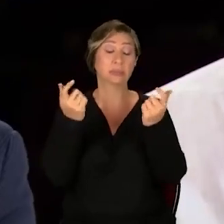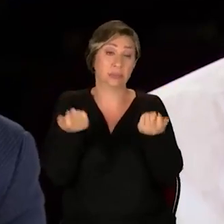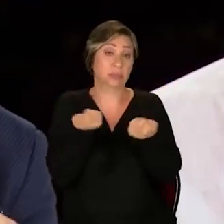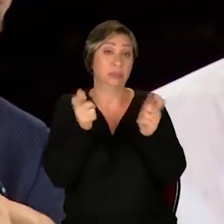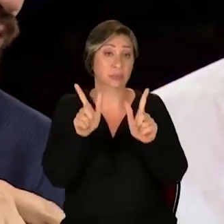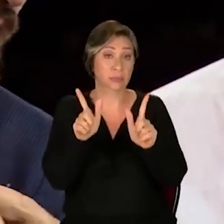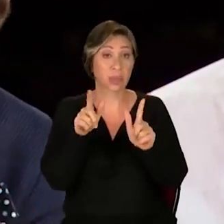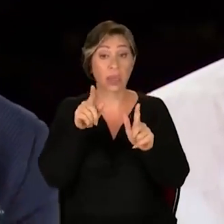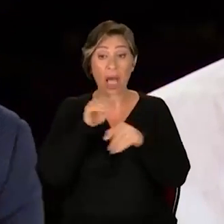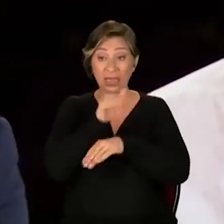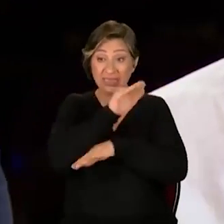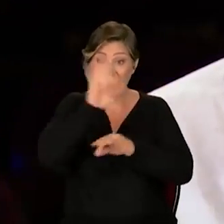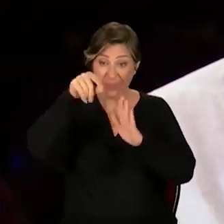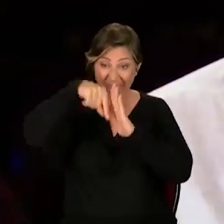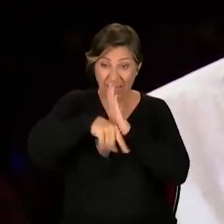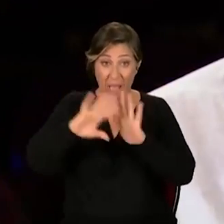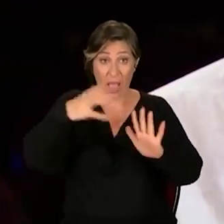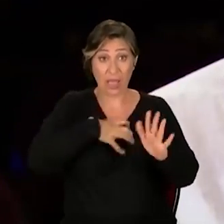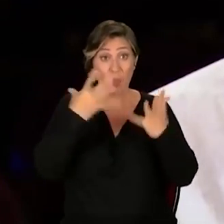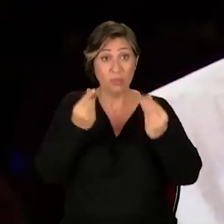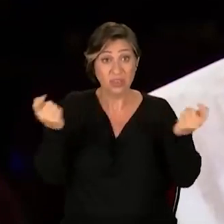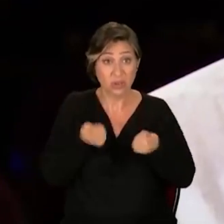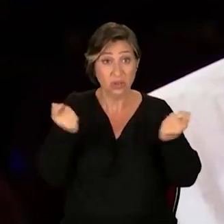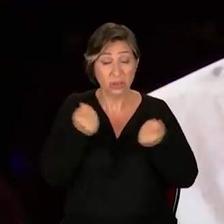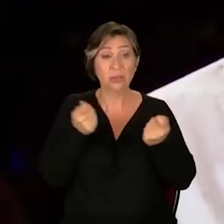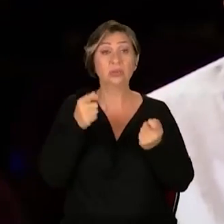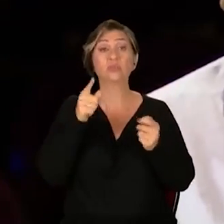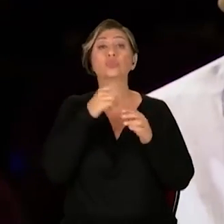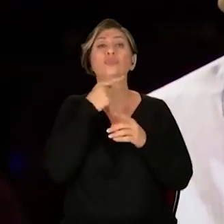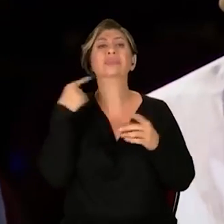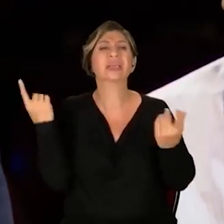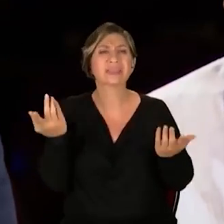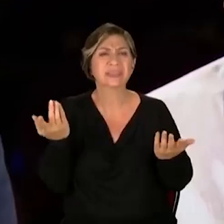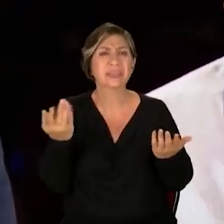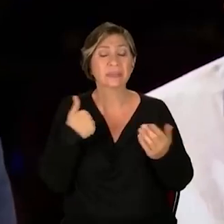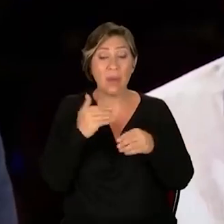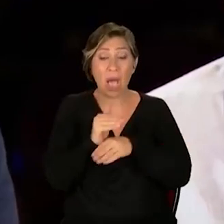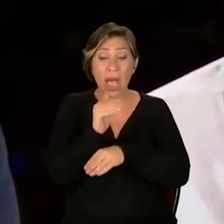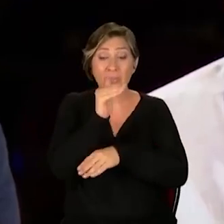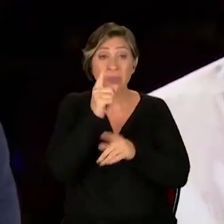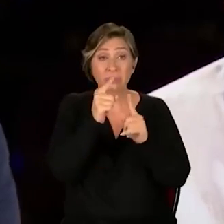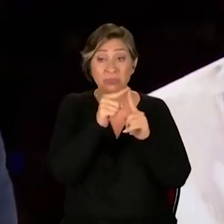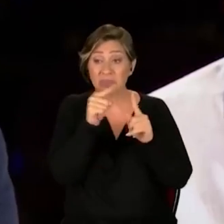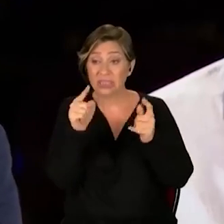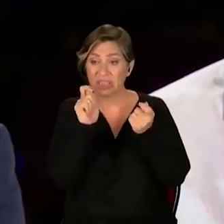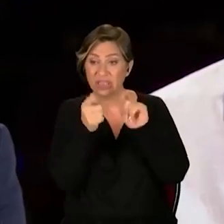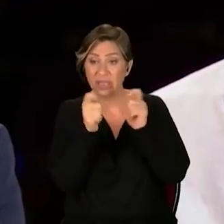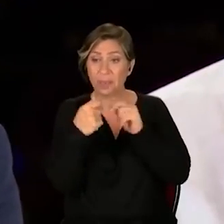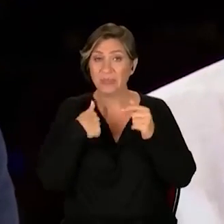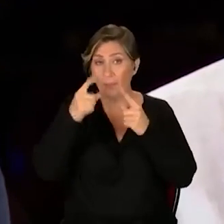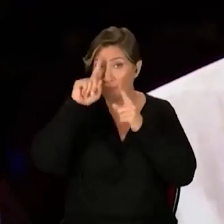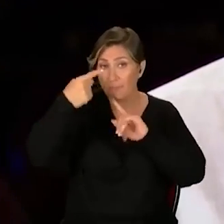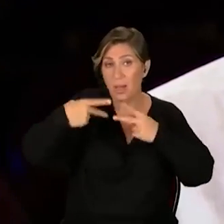kendi hayatınızın tüm detaylarına hakim olmaya çalışarak geçirirseniz bu mümkün değil çünkü bizim hayatımızın bir sürü değişkeni bizden